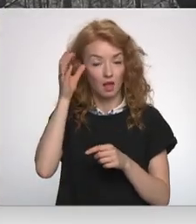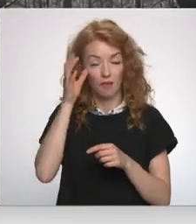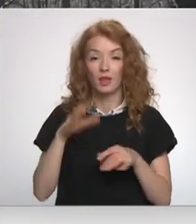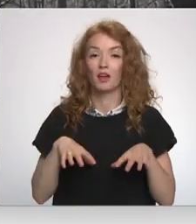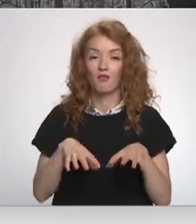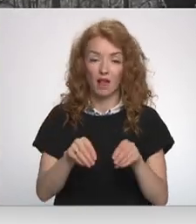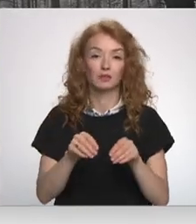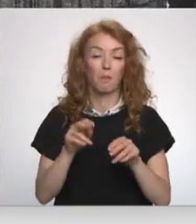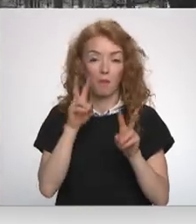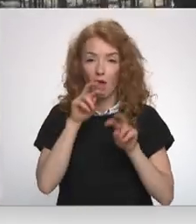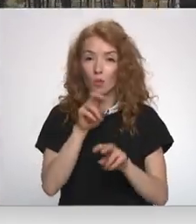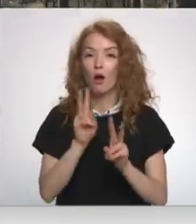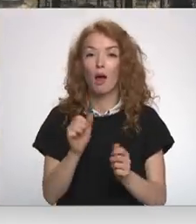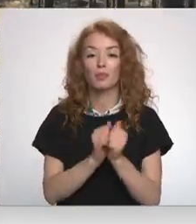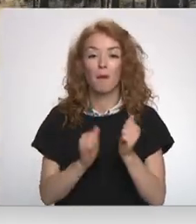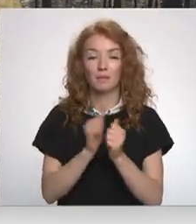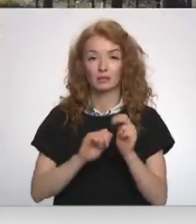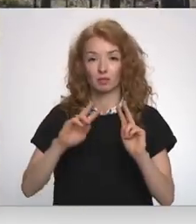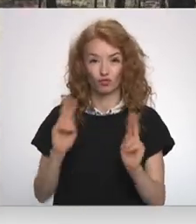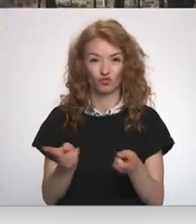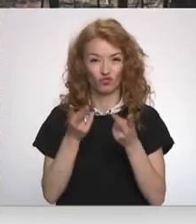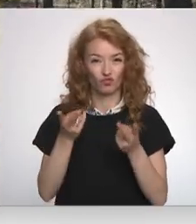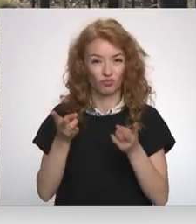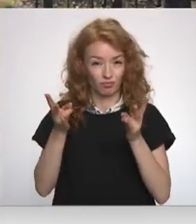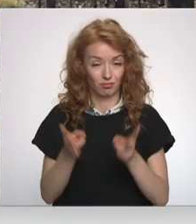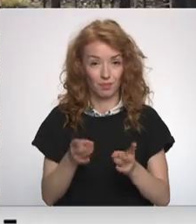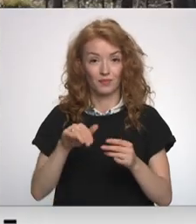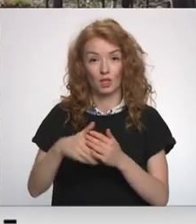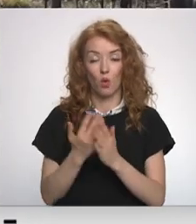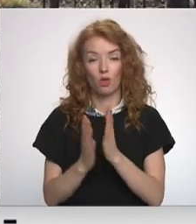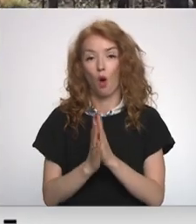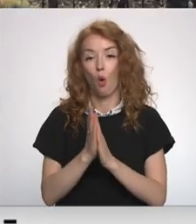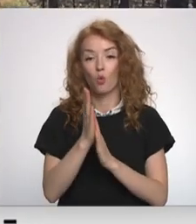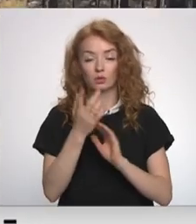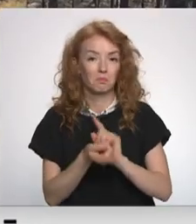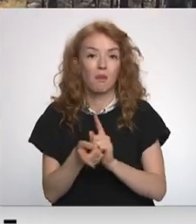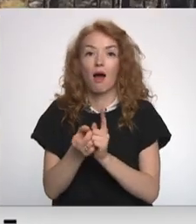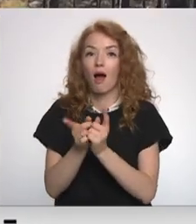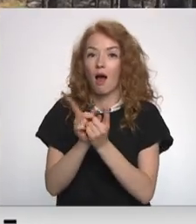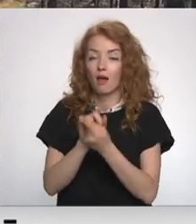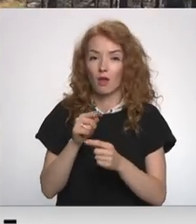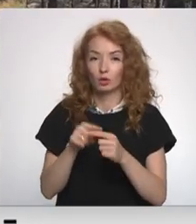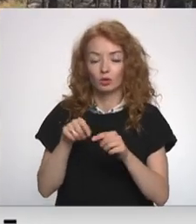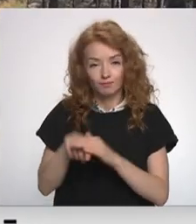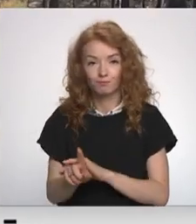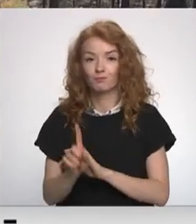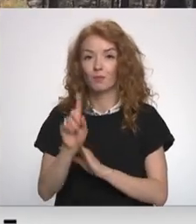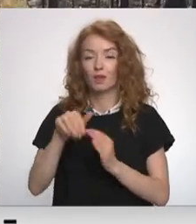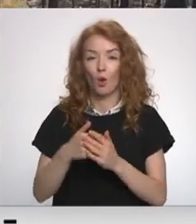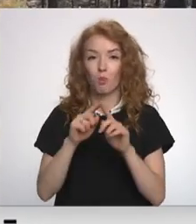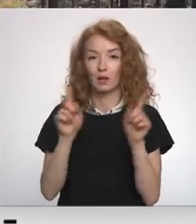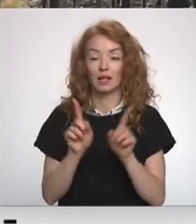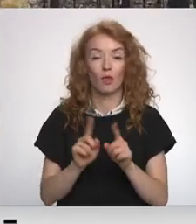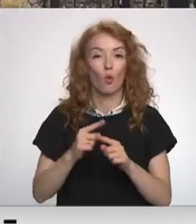veiks pētījumus, kā dabiski izdegusī jaunaudzē, attīstās un ieaugās jaunā priedīte un veidojās jaunais